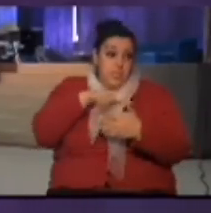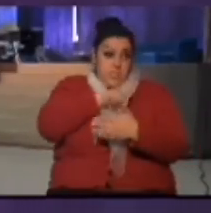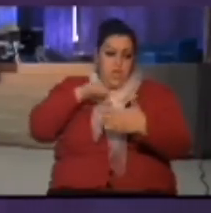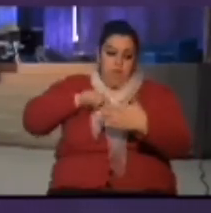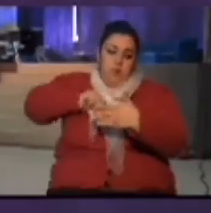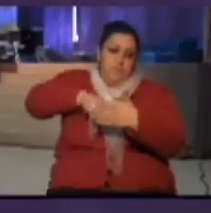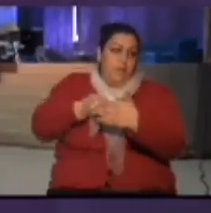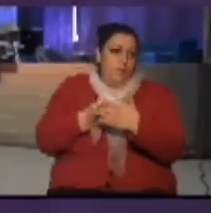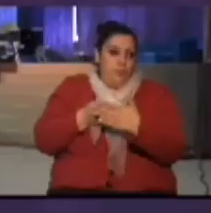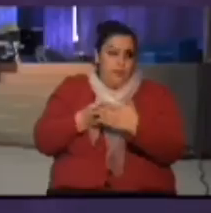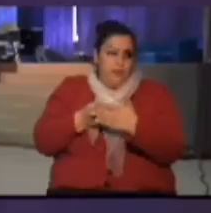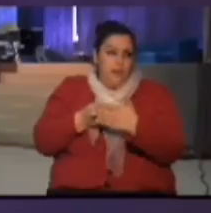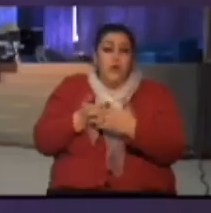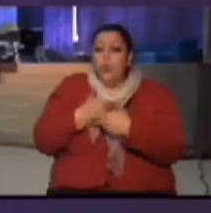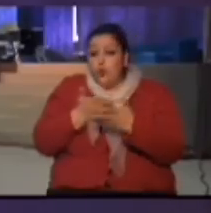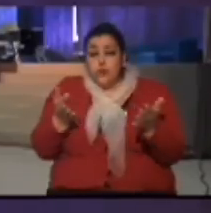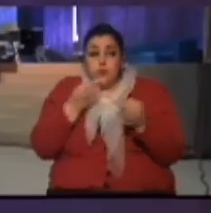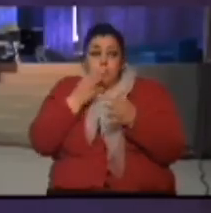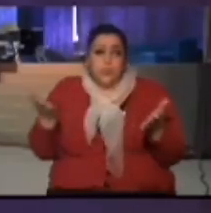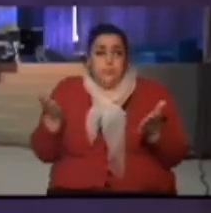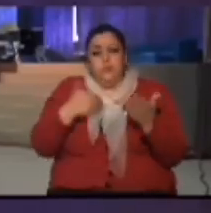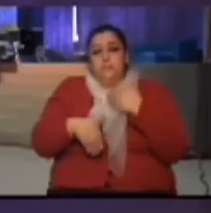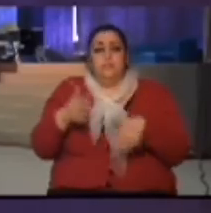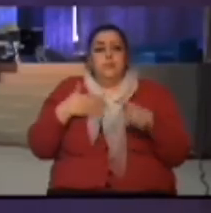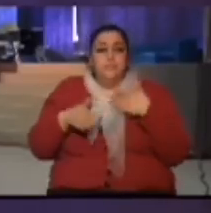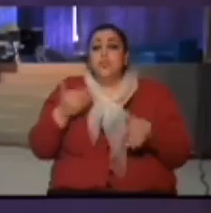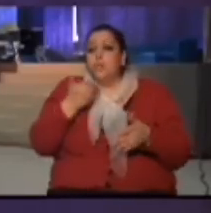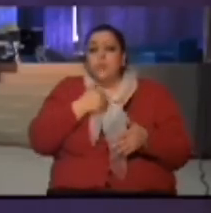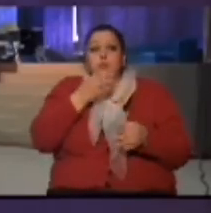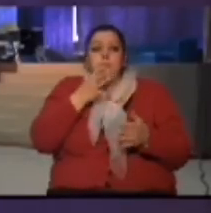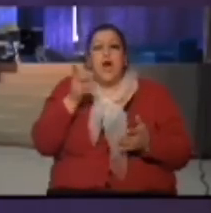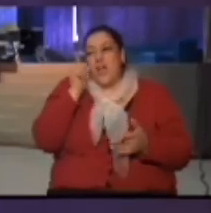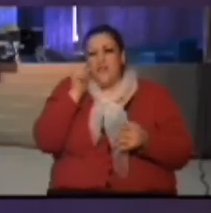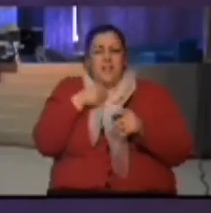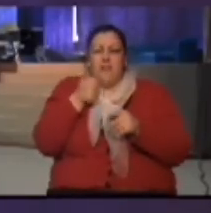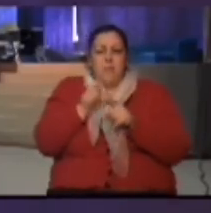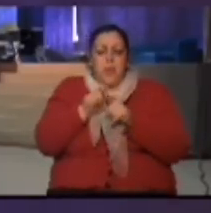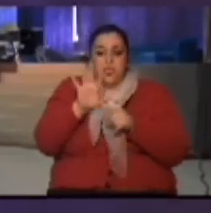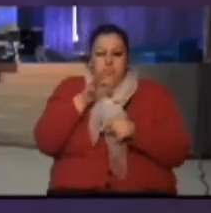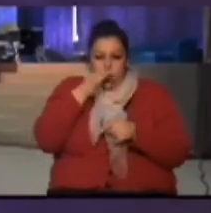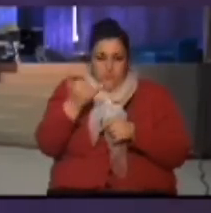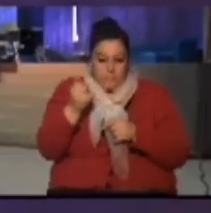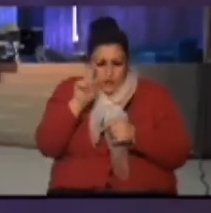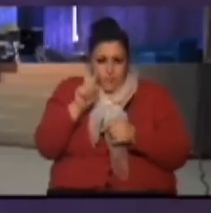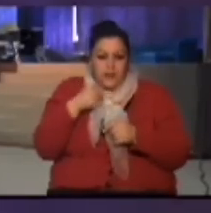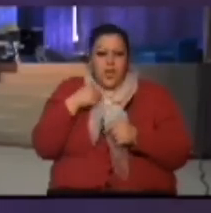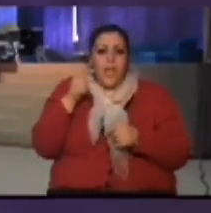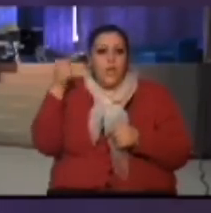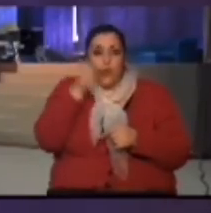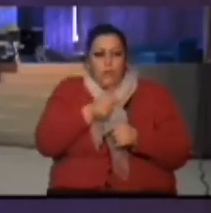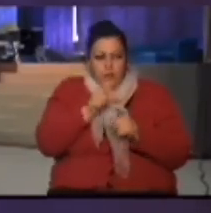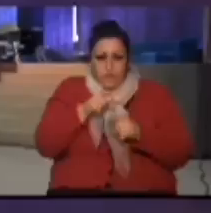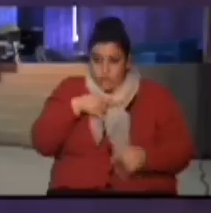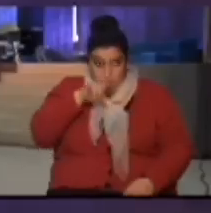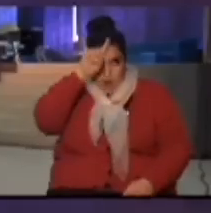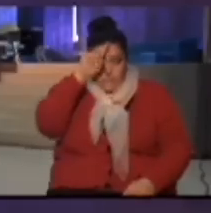ով կուզի թո անի, ներողություն, մի հատ բառը օգտագործելու, հայրեն չի ինքը, բայց հայրենում շատ ենք օգտագործում, ես հո հարիվ